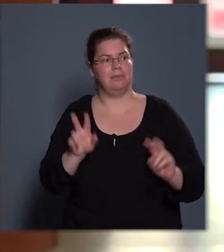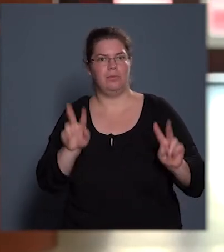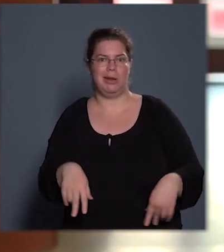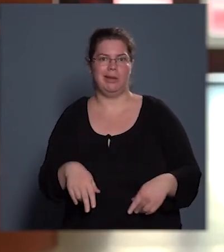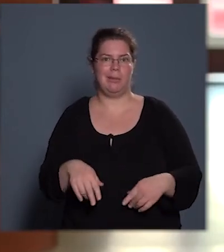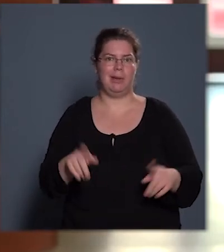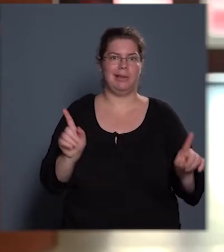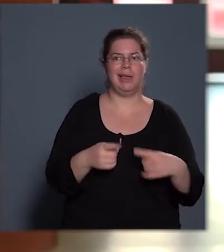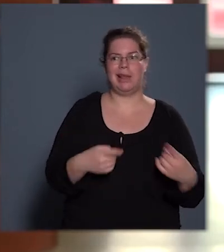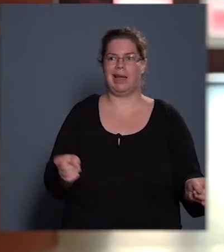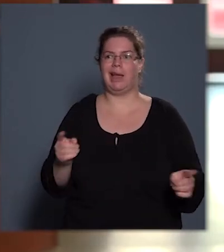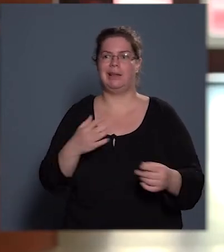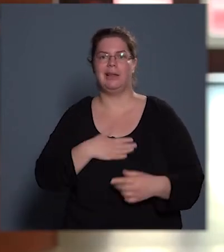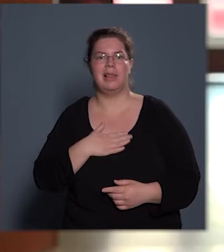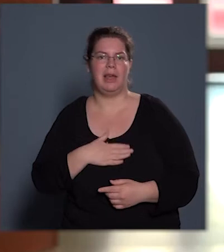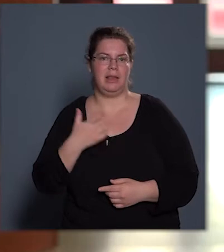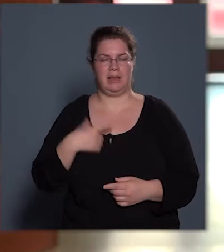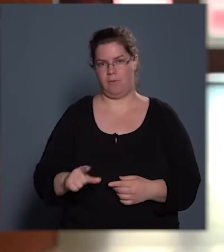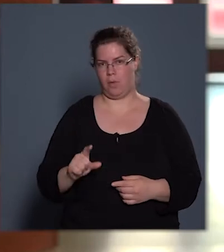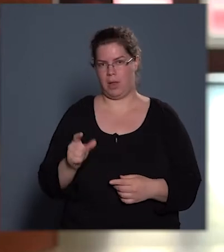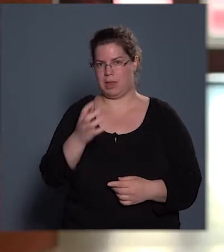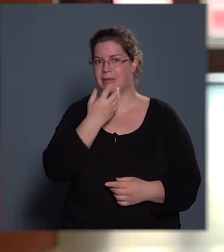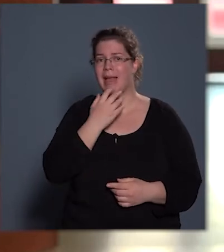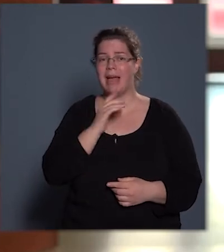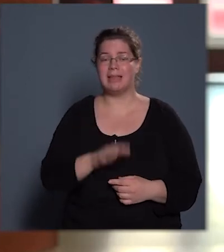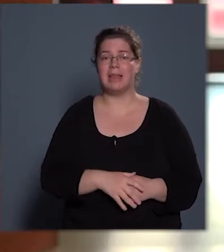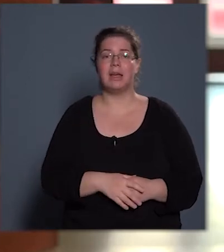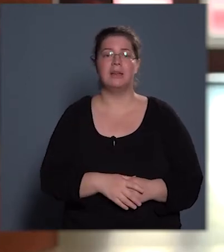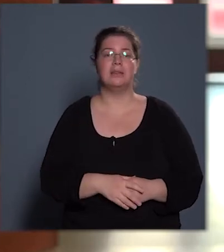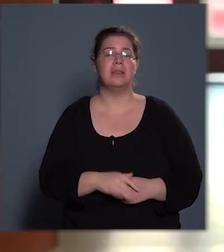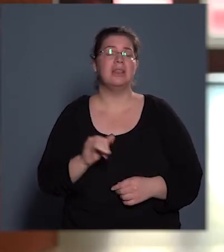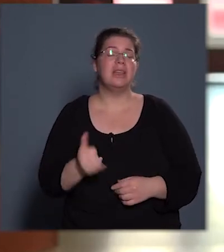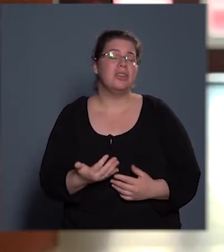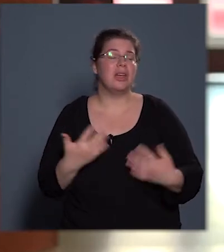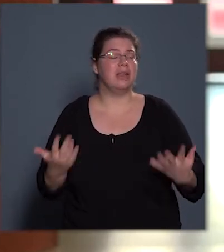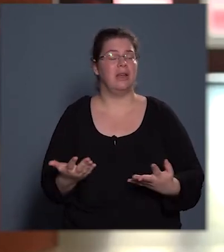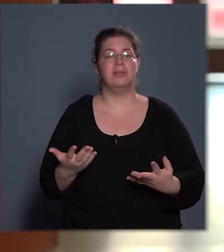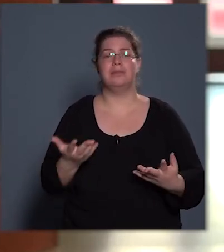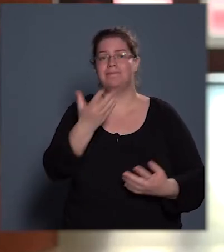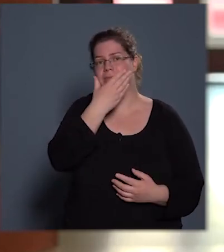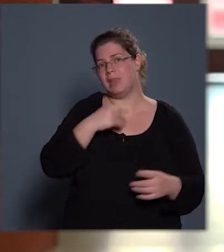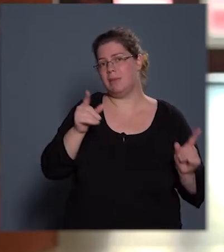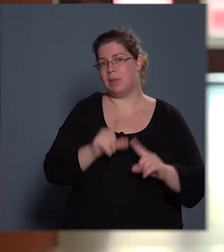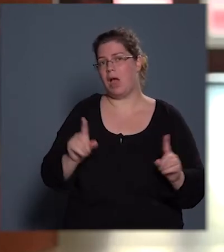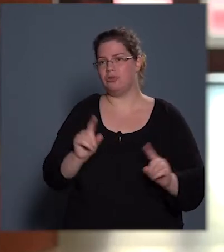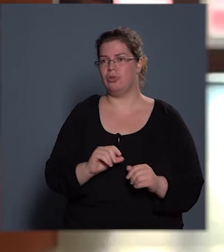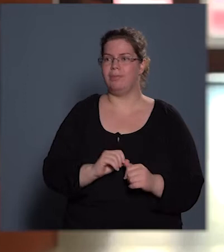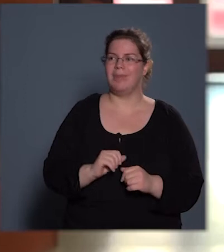az énekeknek a szeretete volt a szándéka. És hát akkor szép lassan, hát